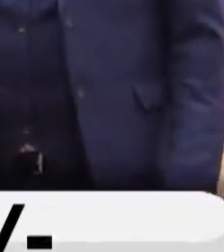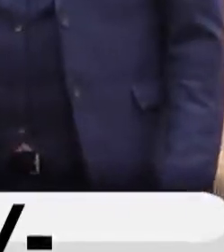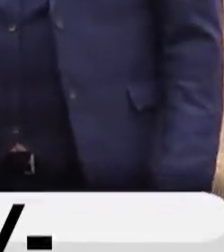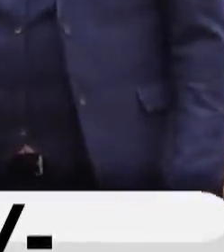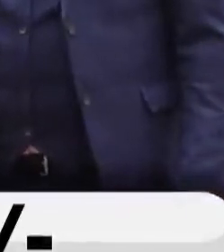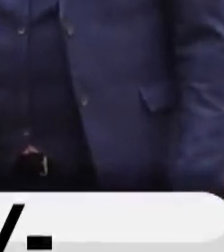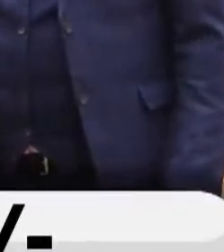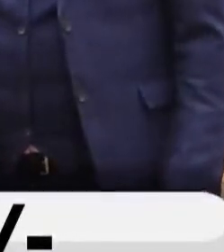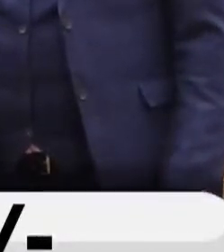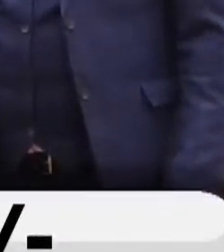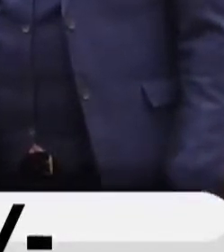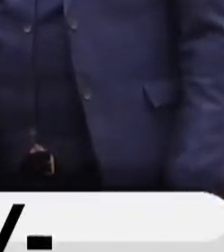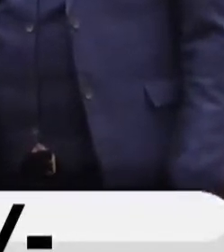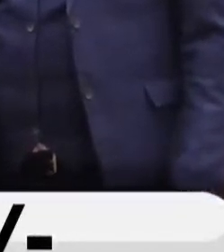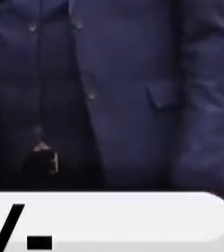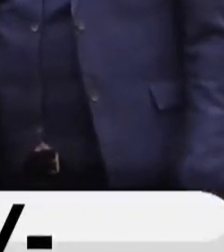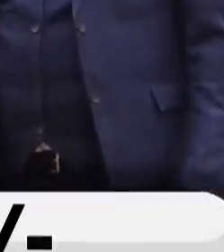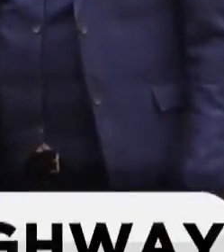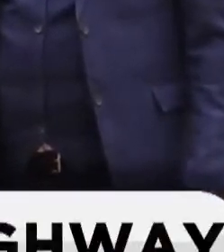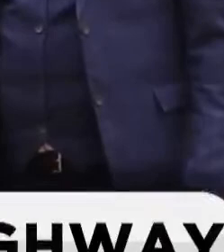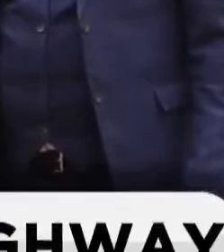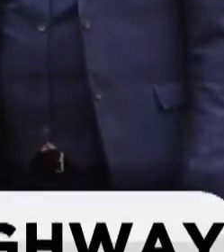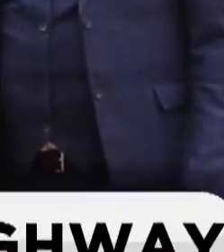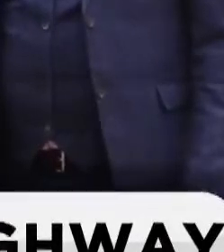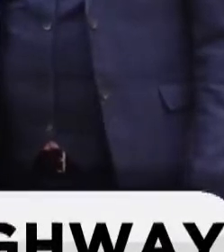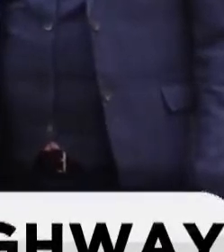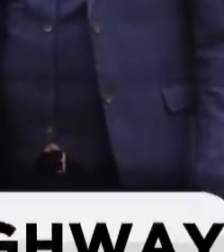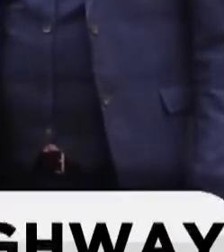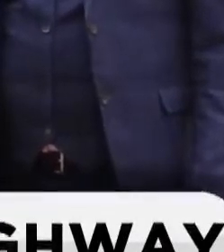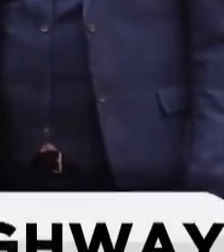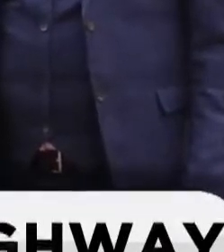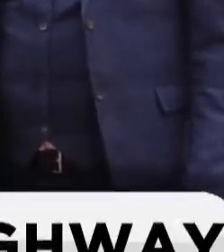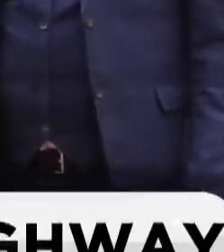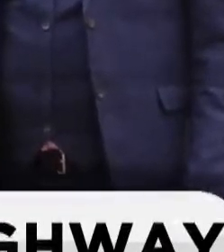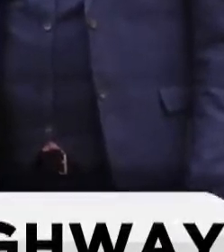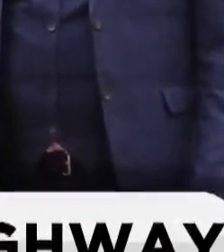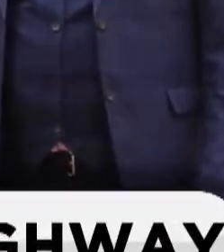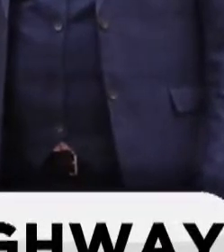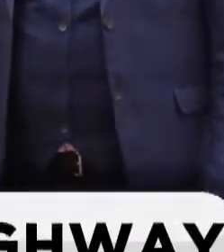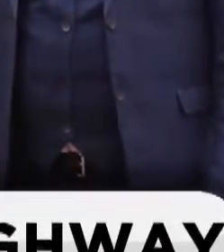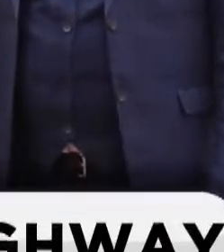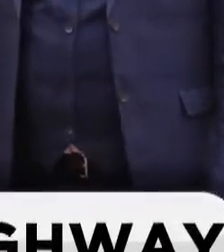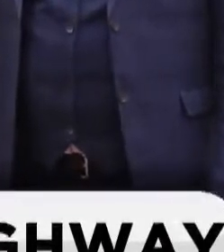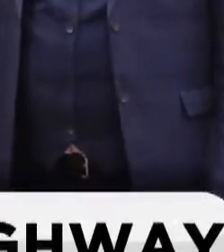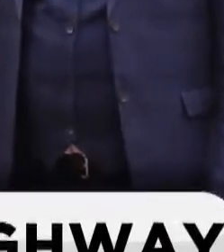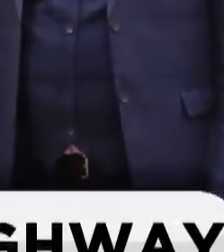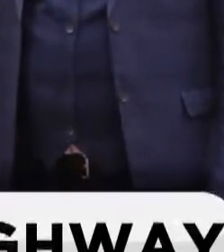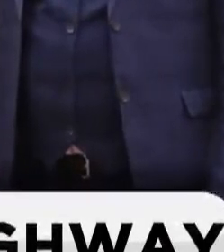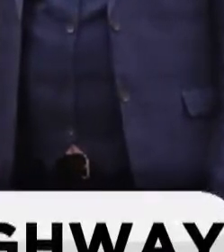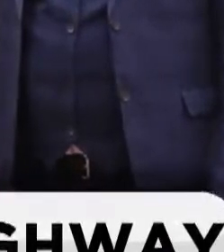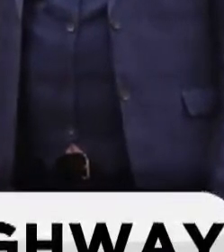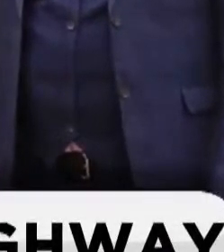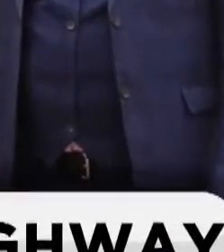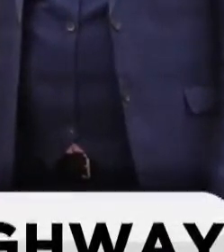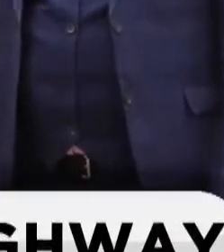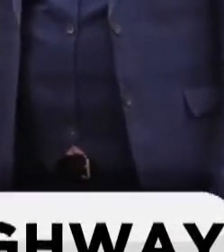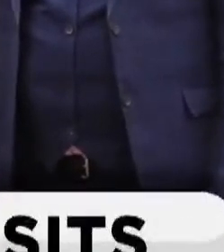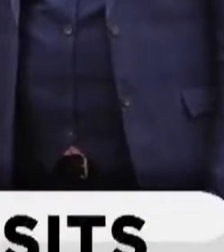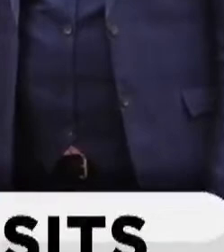guthaka naguo thogora ri tuthiete thi nginyagia 195,000 only yani girigana rimwe